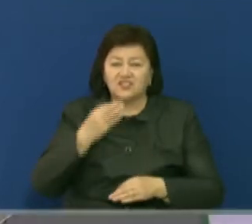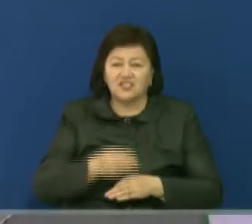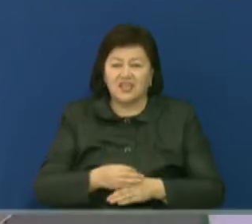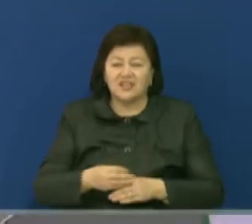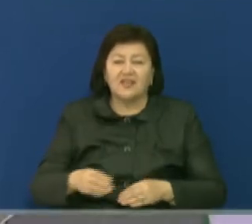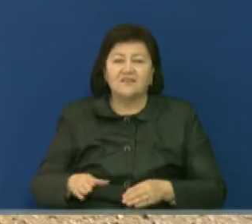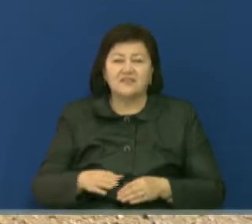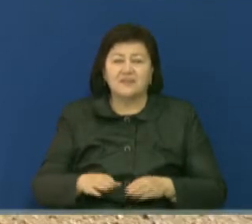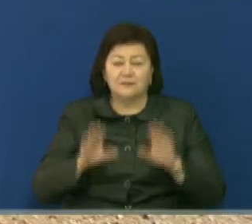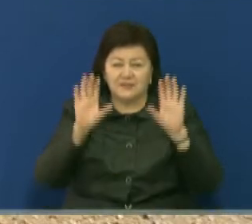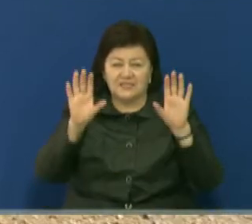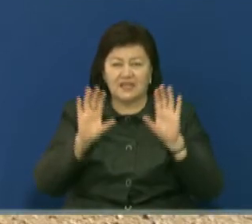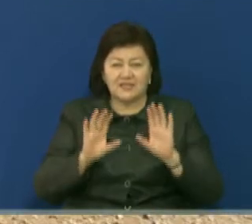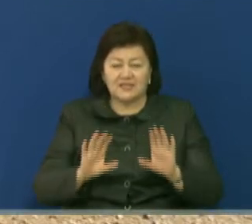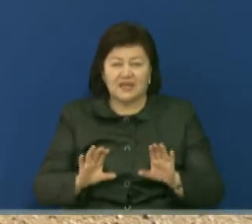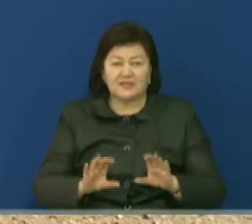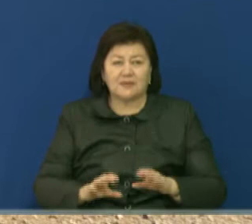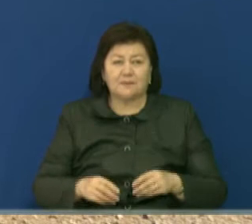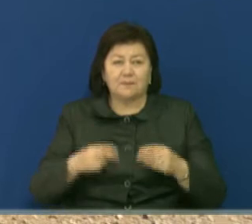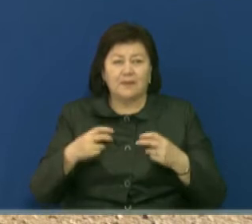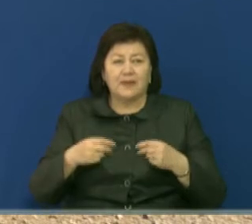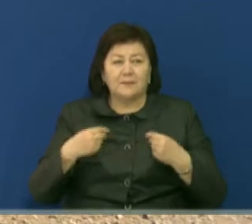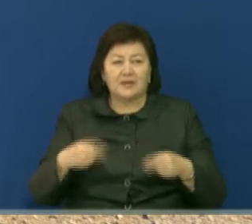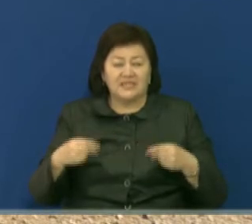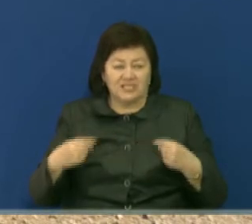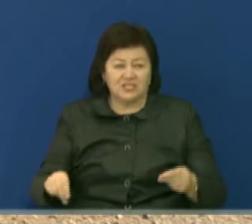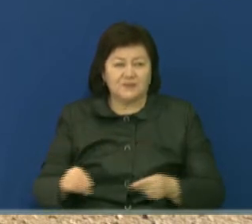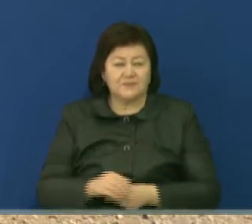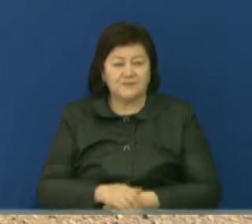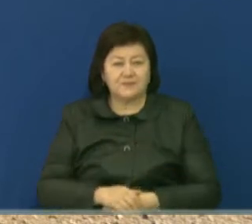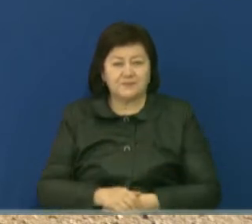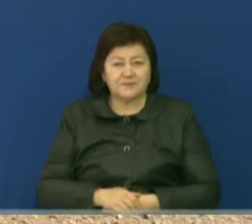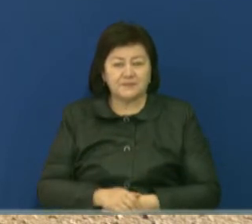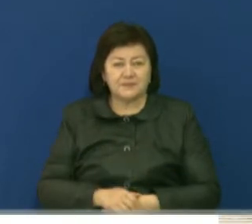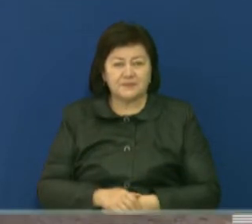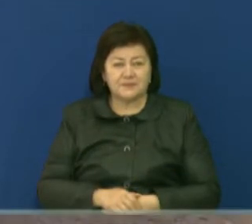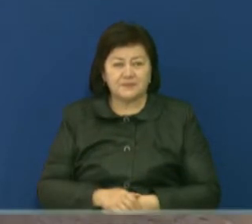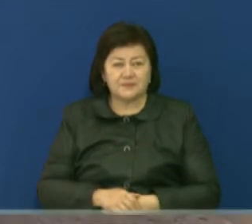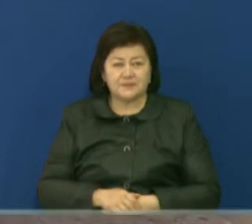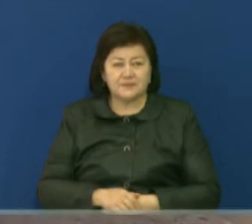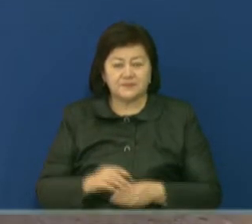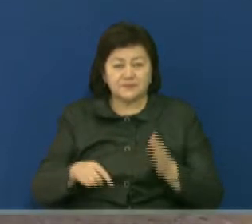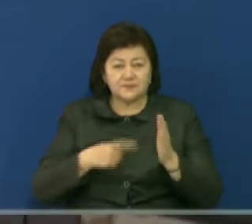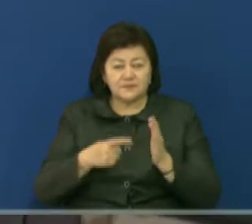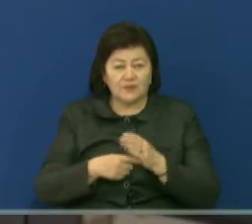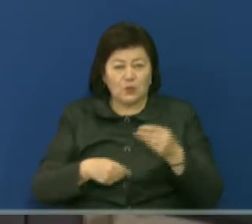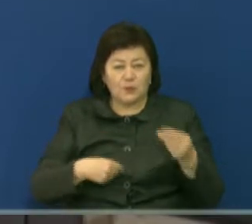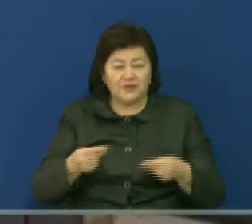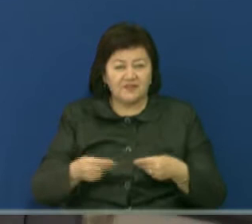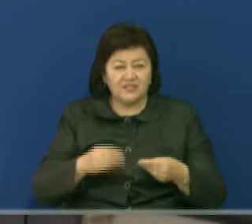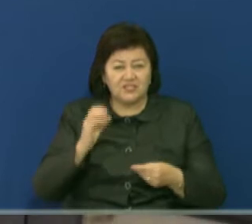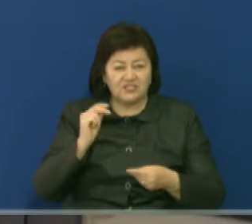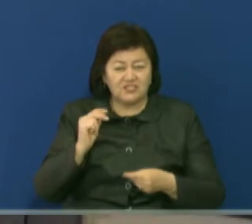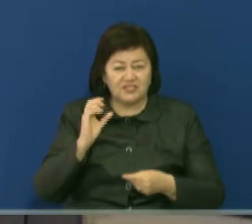безопасности. Евгений Проскурин, Самат Секенов, Гульнас Каукен, Айдос Айткалиев, телеканал «Семей». В городе управлением по